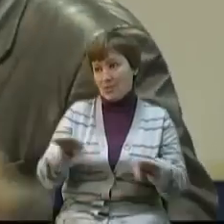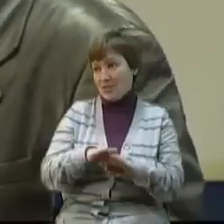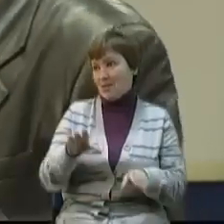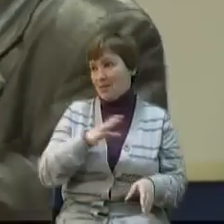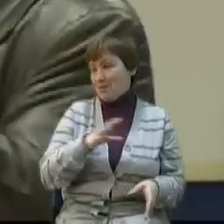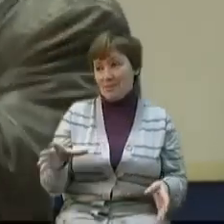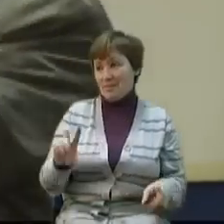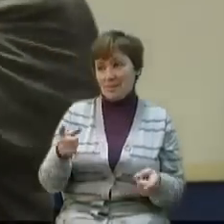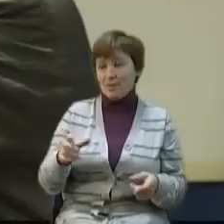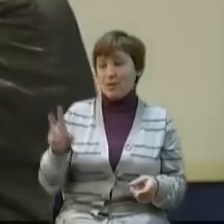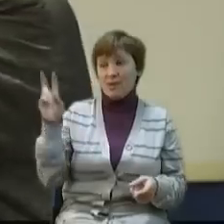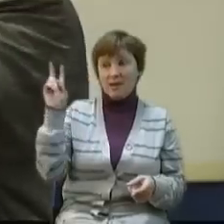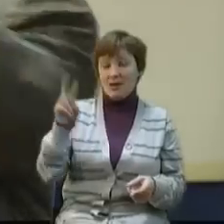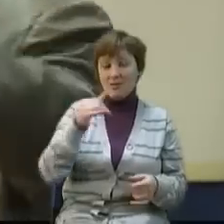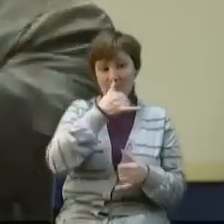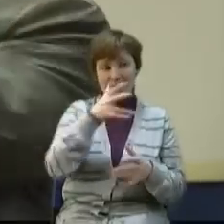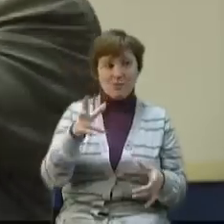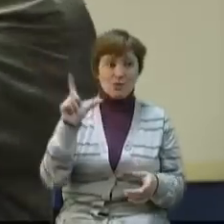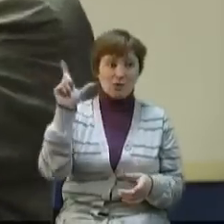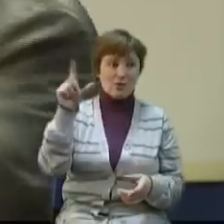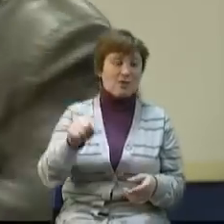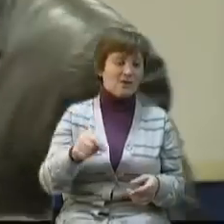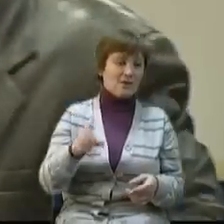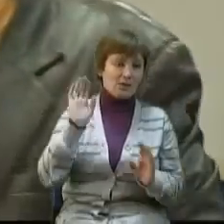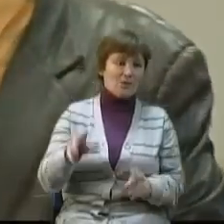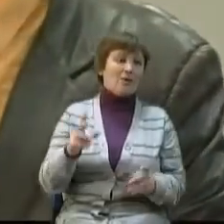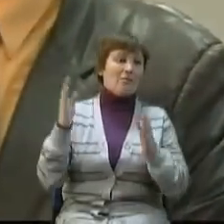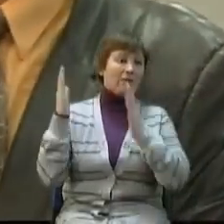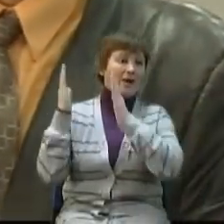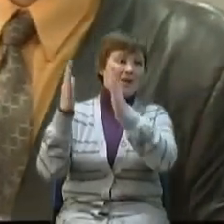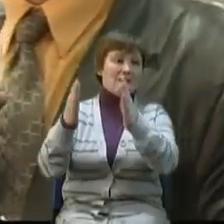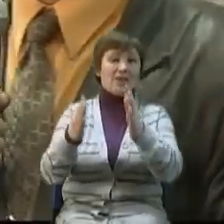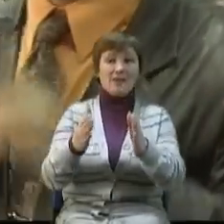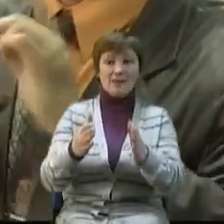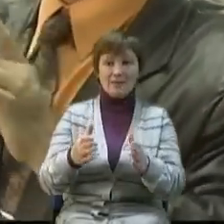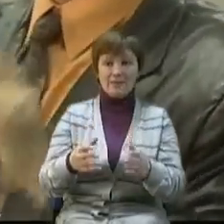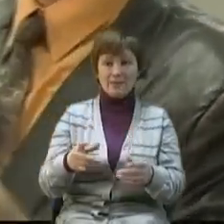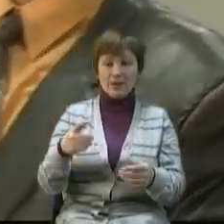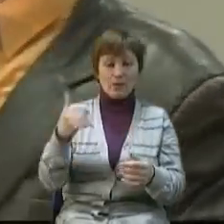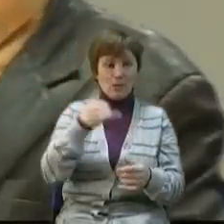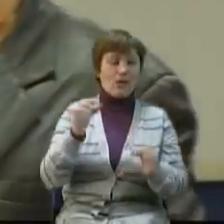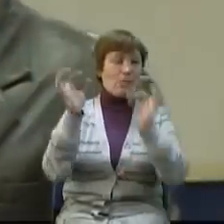что он не может ехать, он только по линии едет. И вот